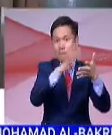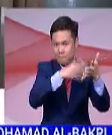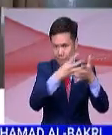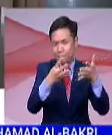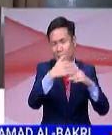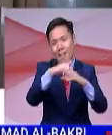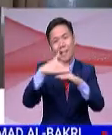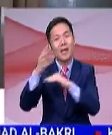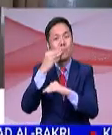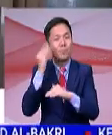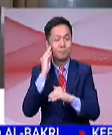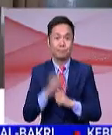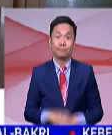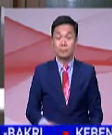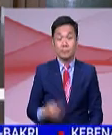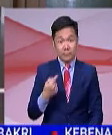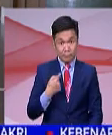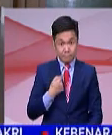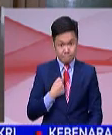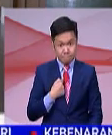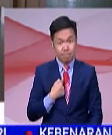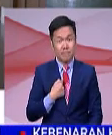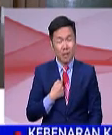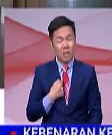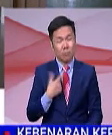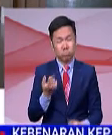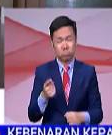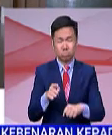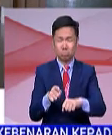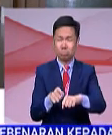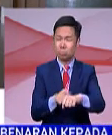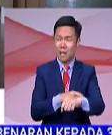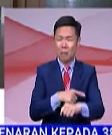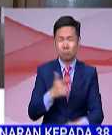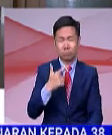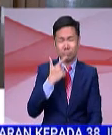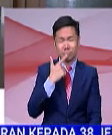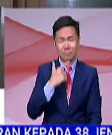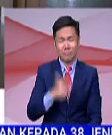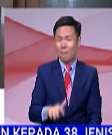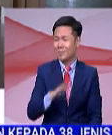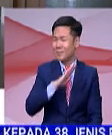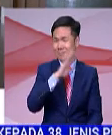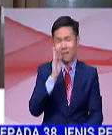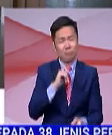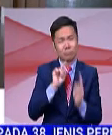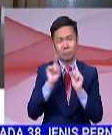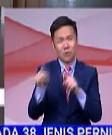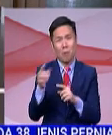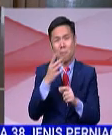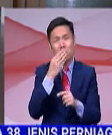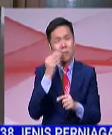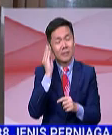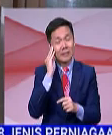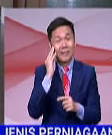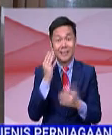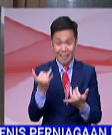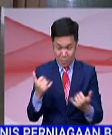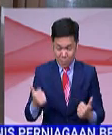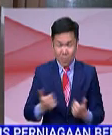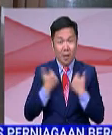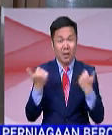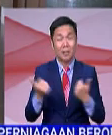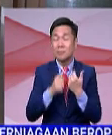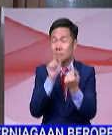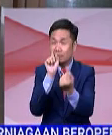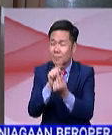Kalau bagi saya, sebab saya dah lama tak balik kan, tak jumpa mak ayah, jadi sempena raya ni saya baliklah juga untuk jumpa